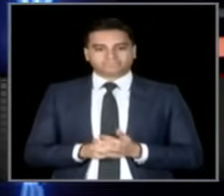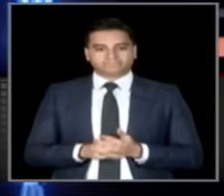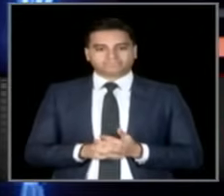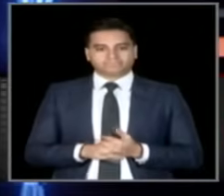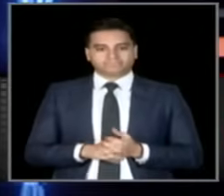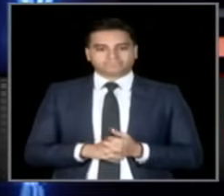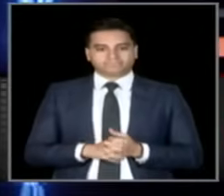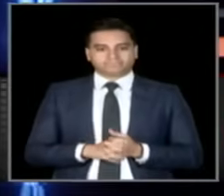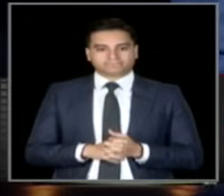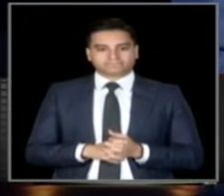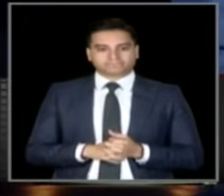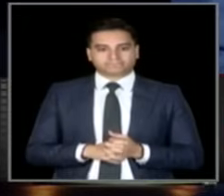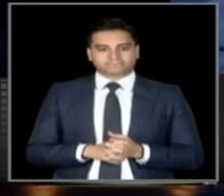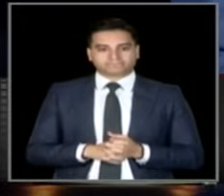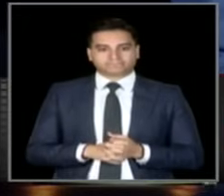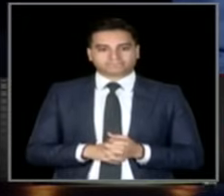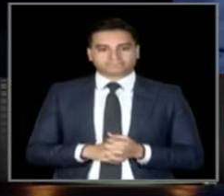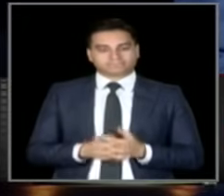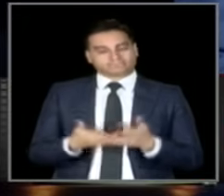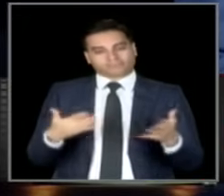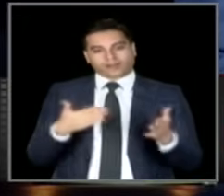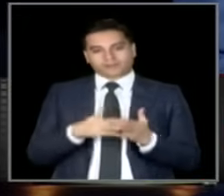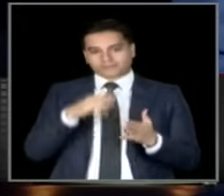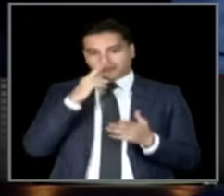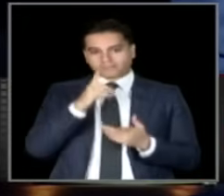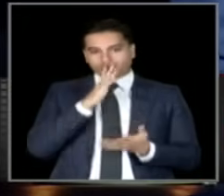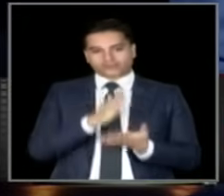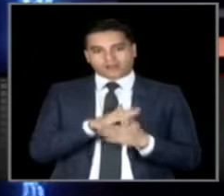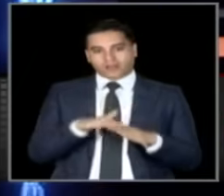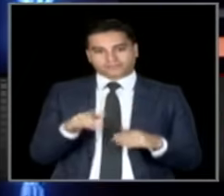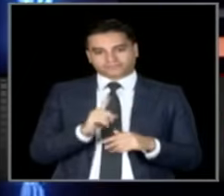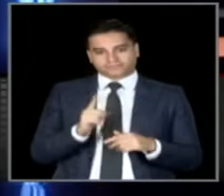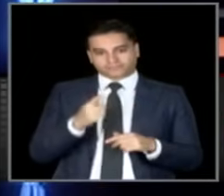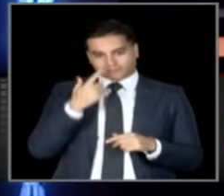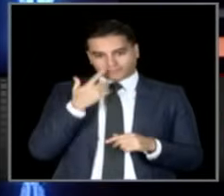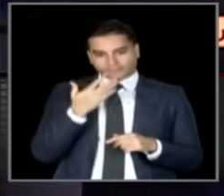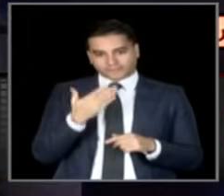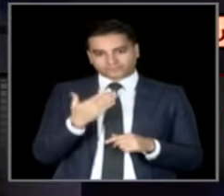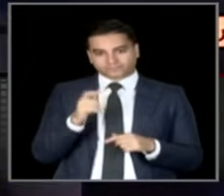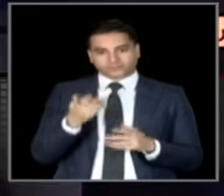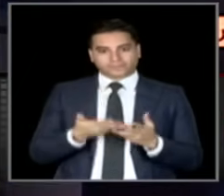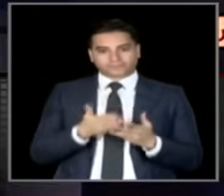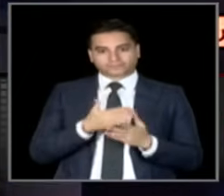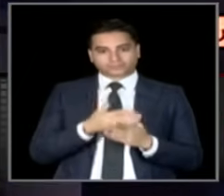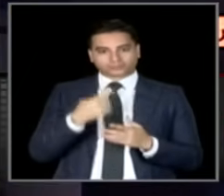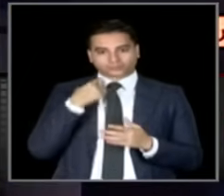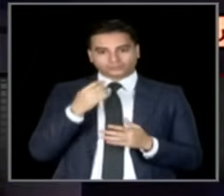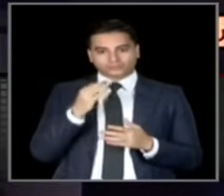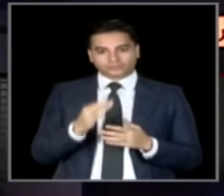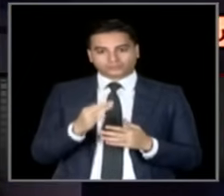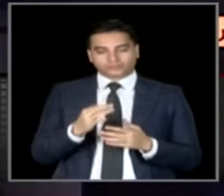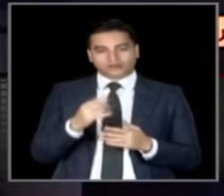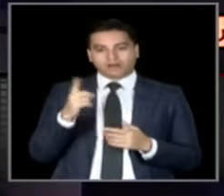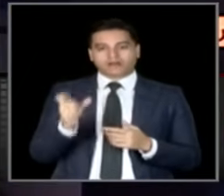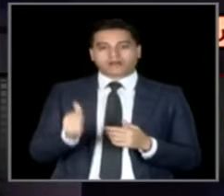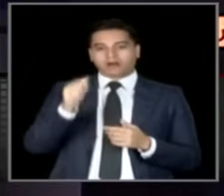مفيش الموسيقى دي، منتظرين الأعمال. ما خلاص بقى، مش هيبقى فير، مش هيبقى فير. لا ما هم استعجلوا أخدوا الريسك، فإحنا منتظرين حضرتك. رانيا